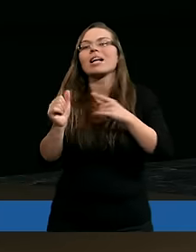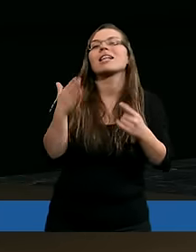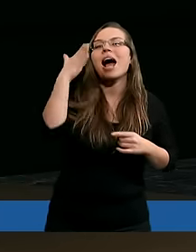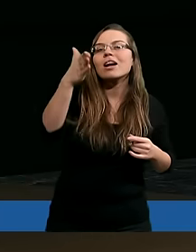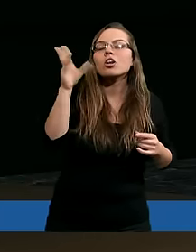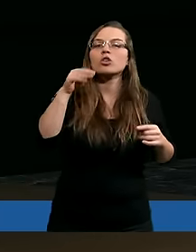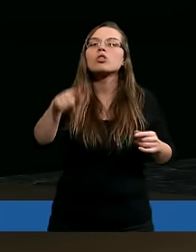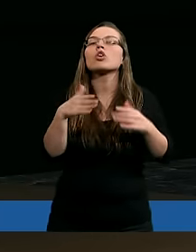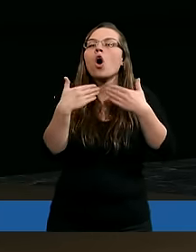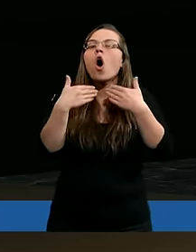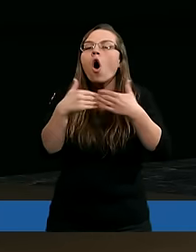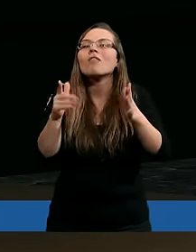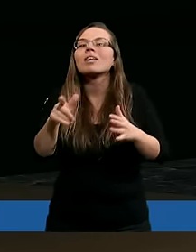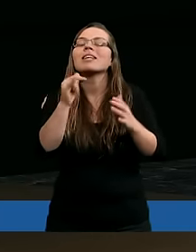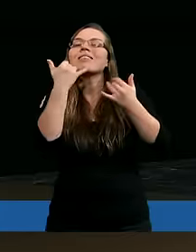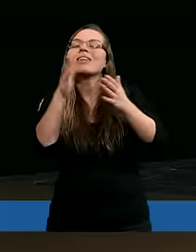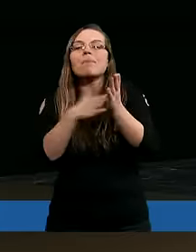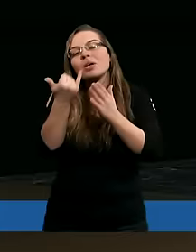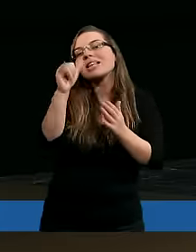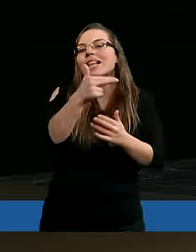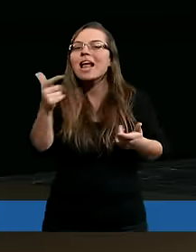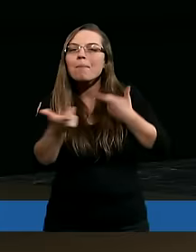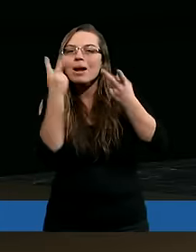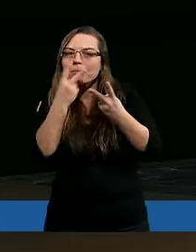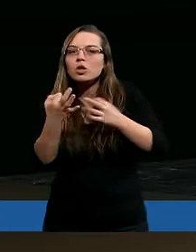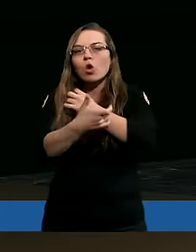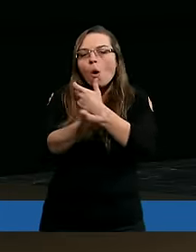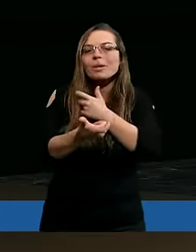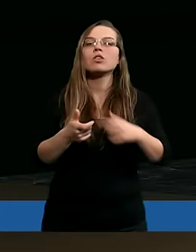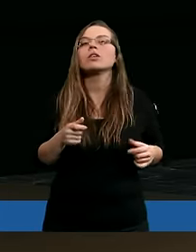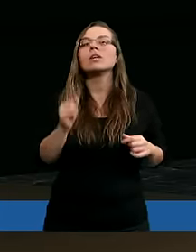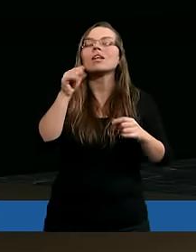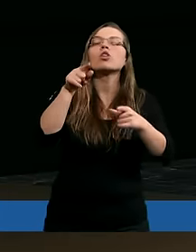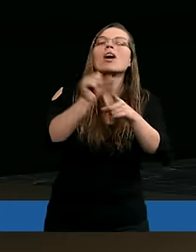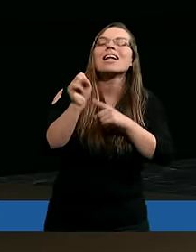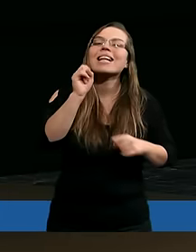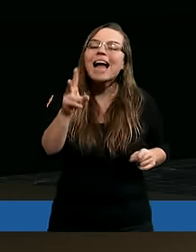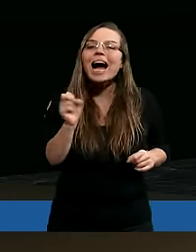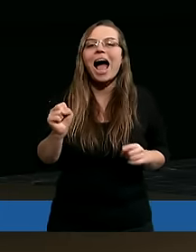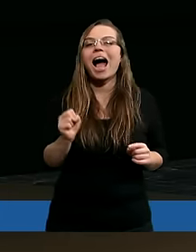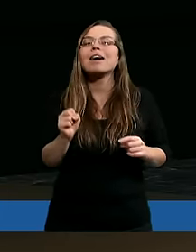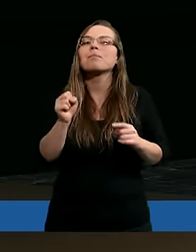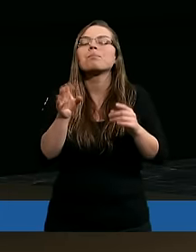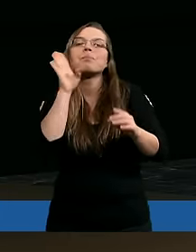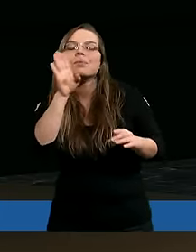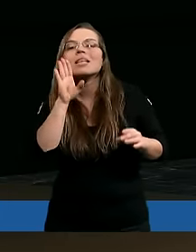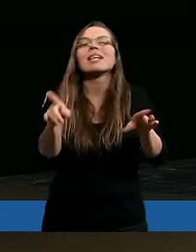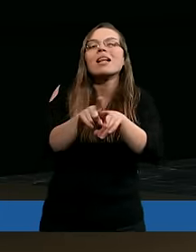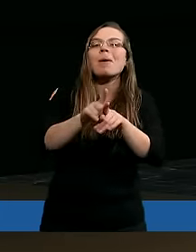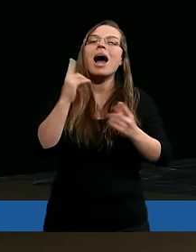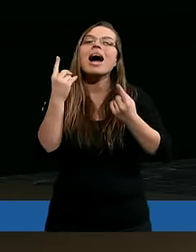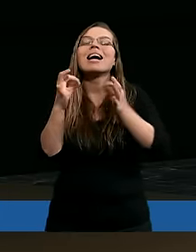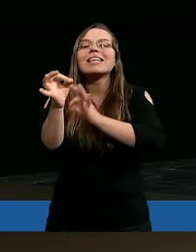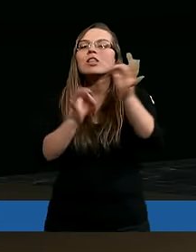w kolejnym kwartale będziemy mieli inny temat. Natomiast to jest taka fajna